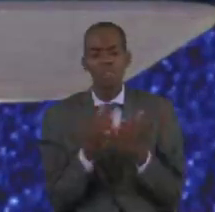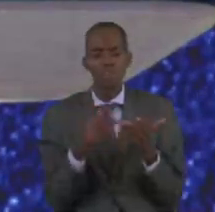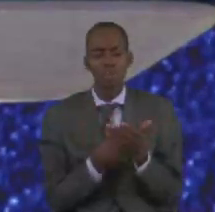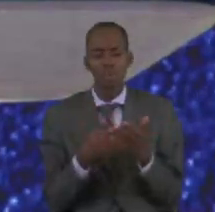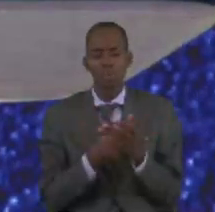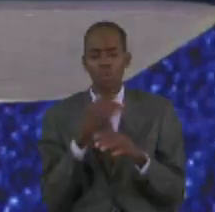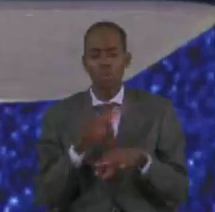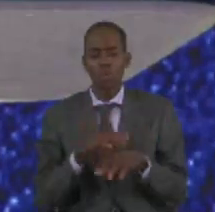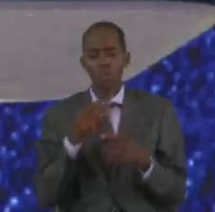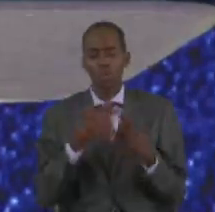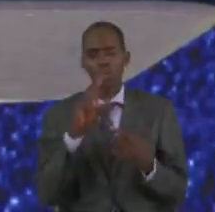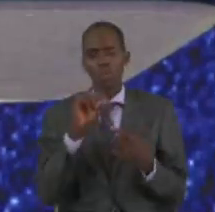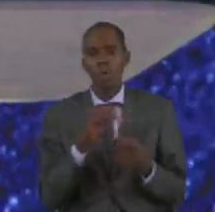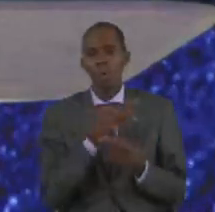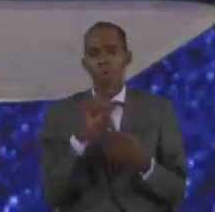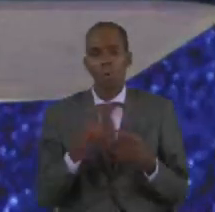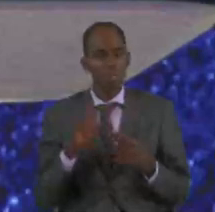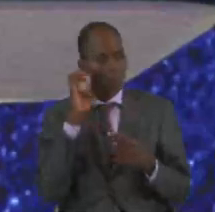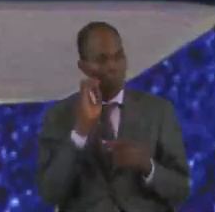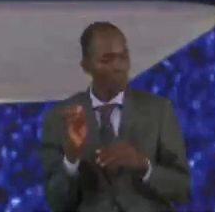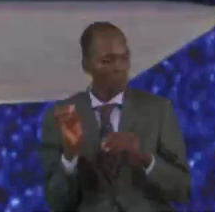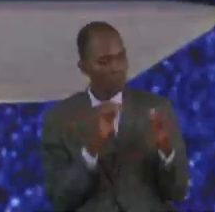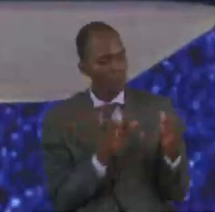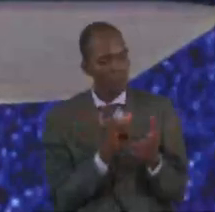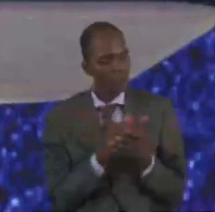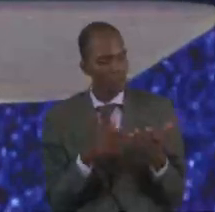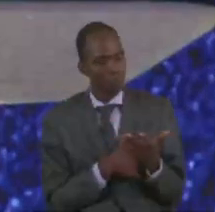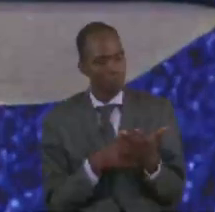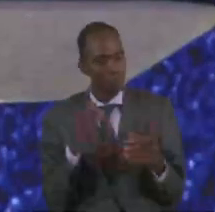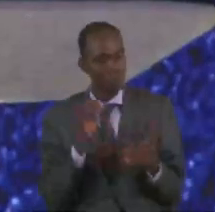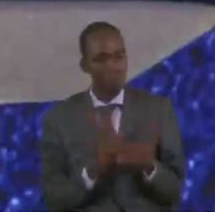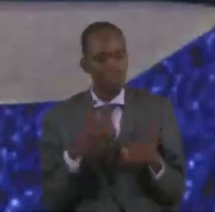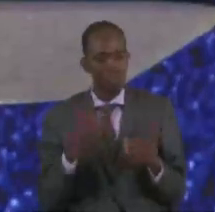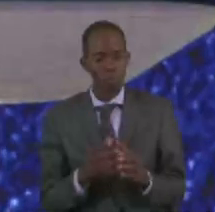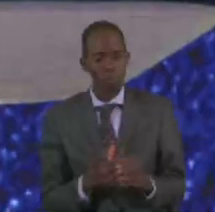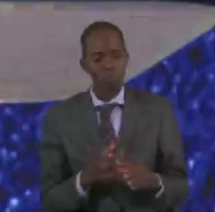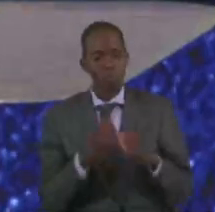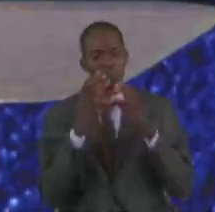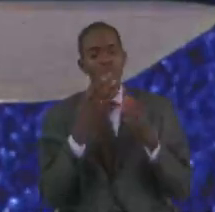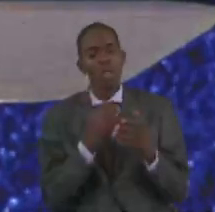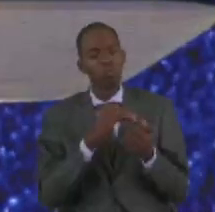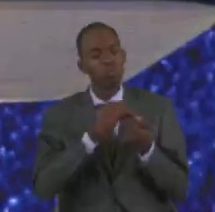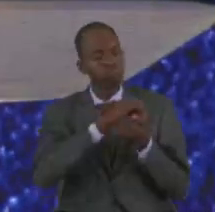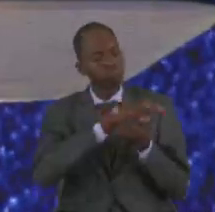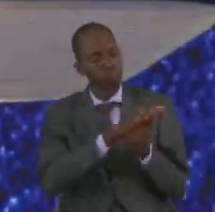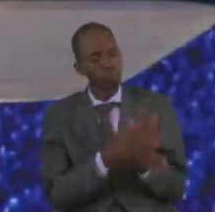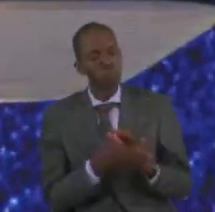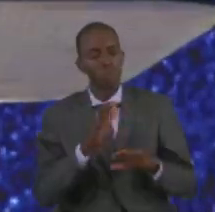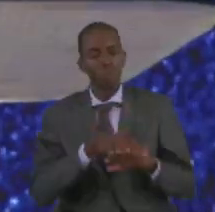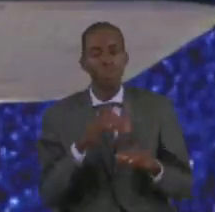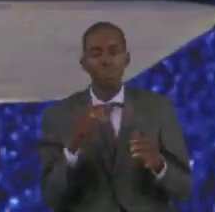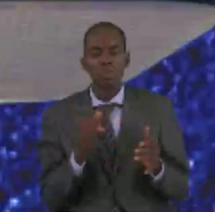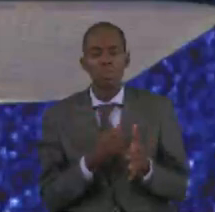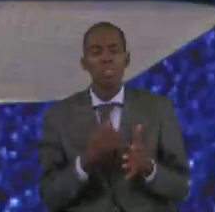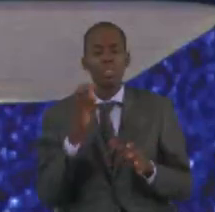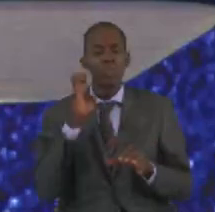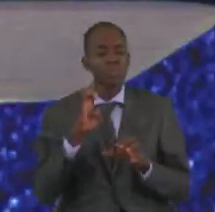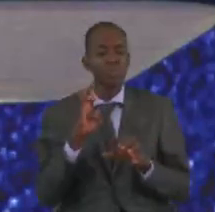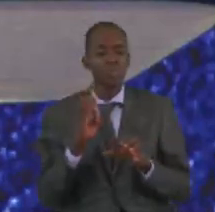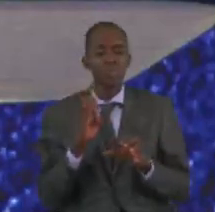a révélé cela à Paul. S'ils mettent l'évangile dans la boue et ils pataugent cela, alors, et